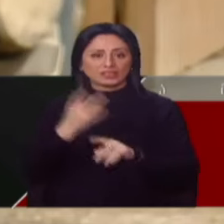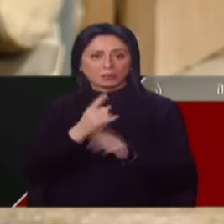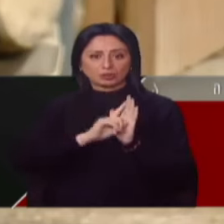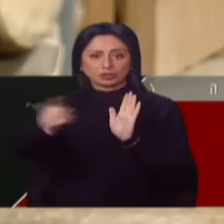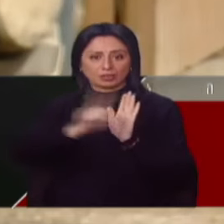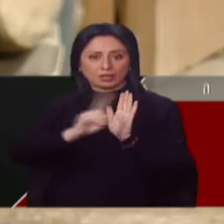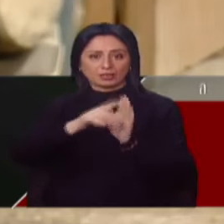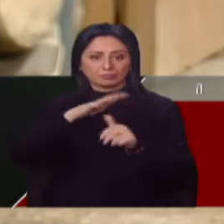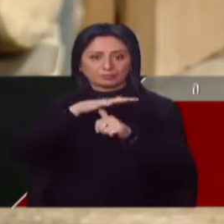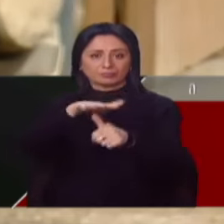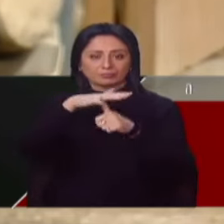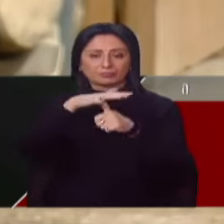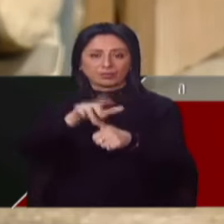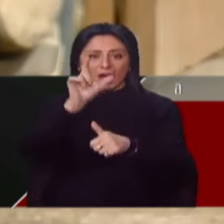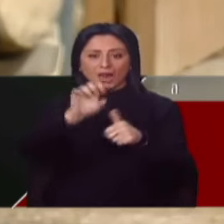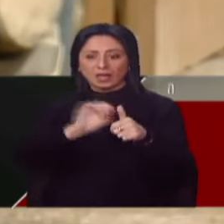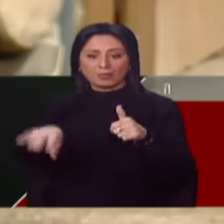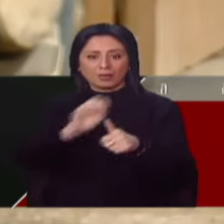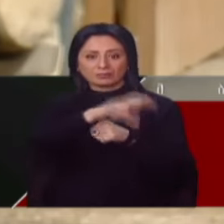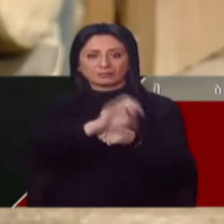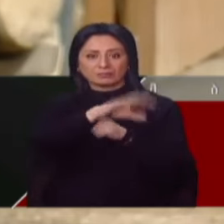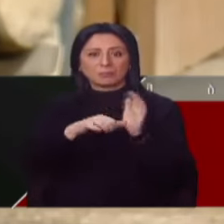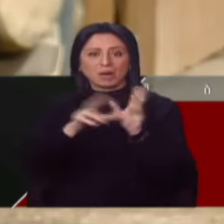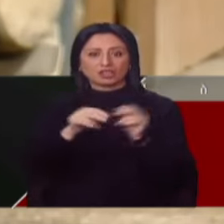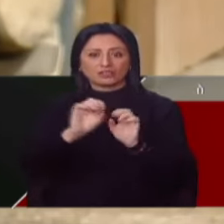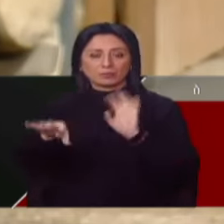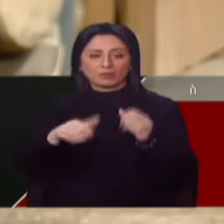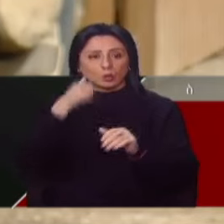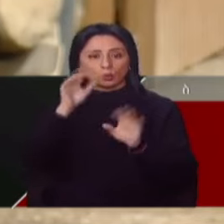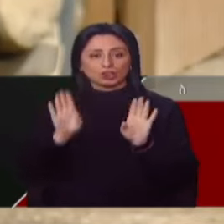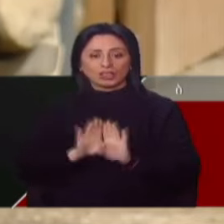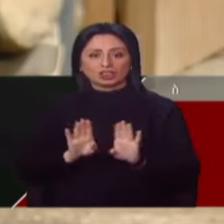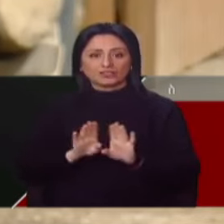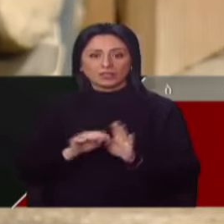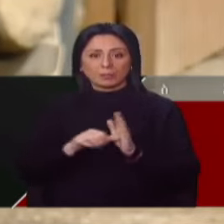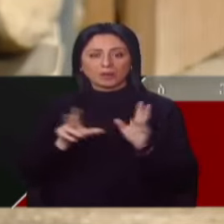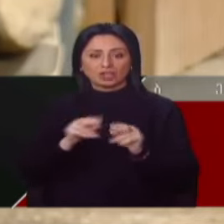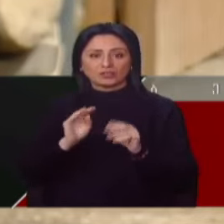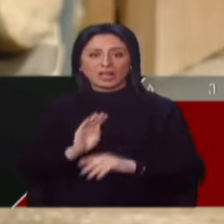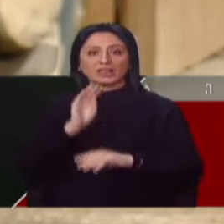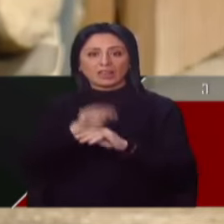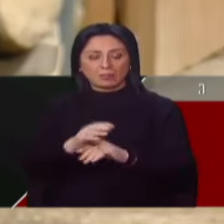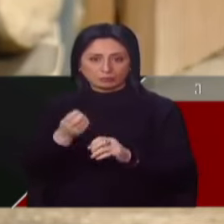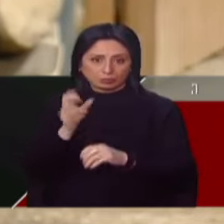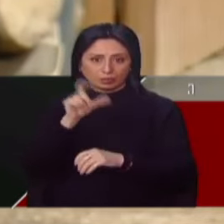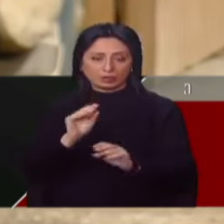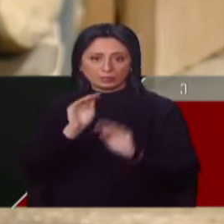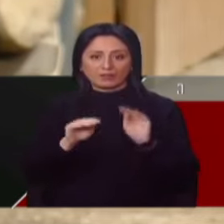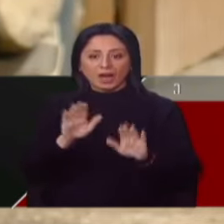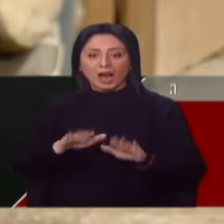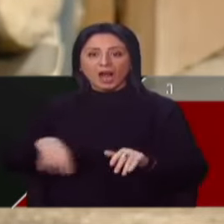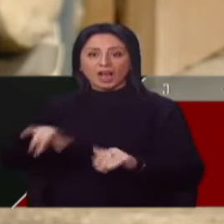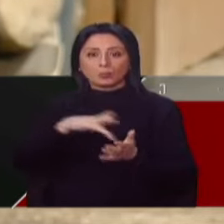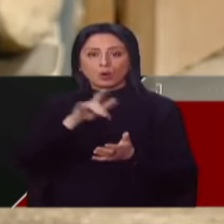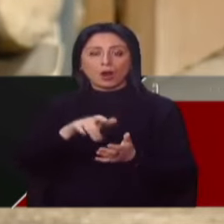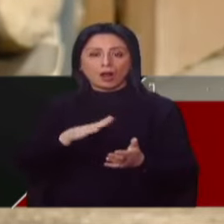რეისი, როგორც ჩემთვის არის ცნობილი, გადაიყვანეს მაშველები, გუშინდელთან შედარებით მაშველები დამატებულია,